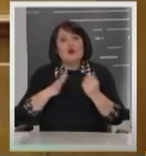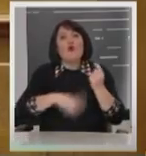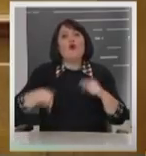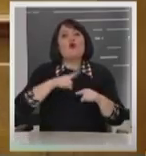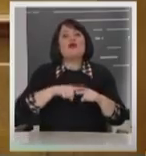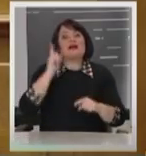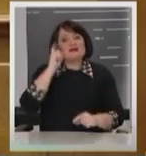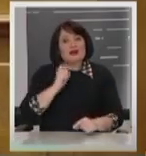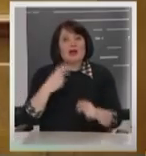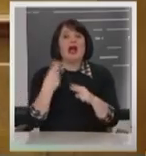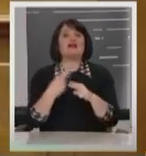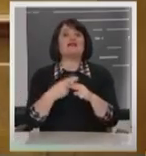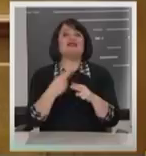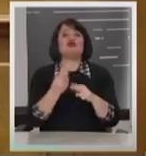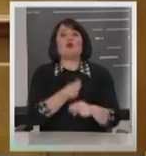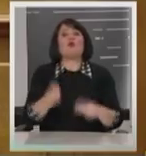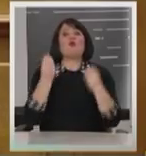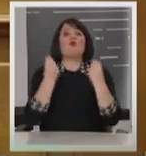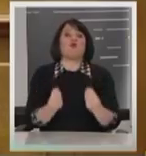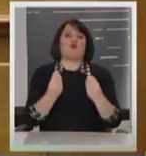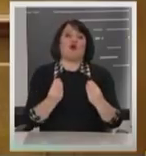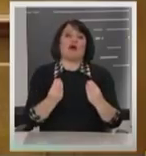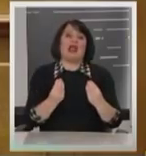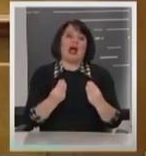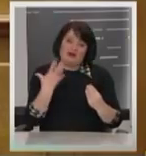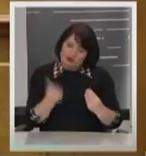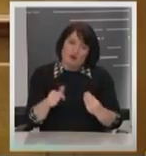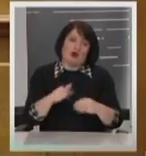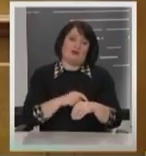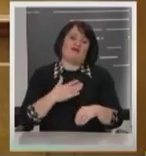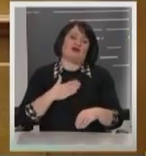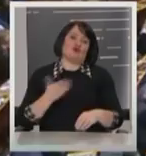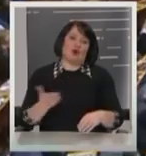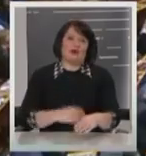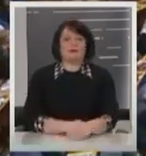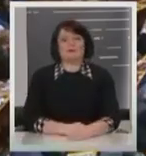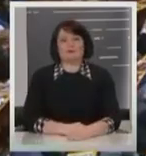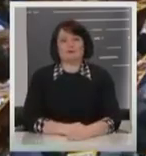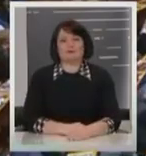γνωρίζουμε ότι αξίζουμε πολύ καλύτερα από αυτό το οποίο έχουμε σήμερα. Σας ευχαριστώ πολύ.